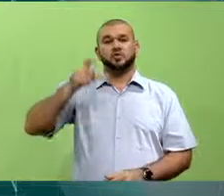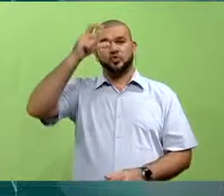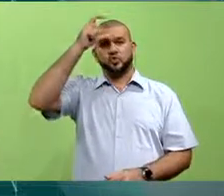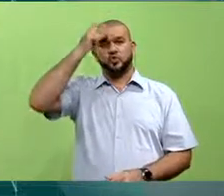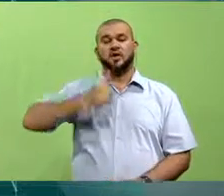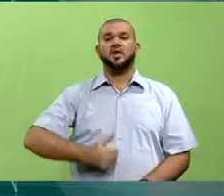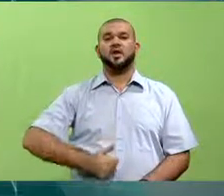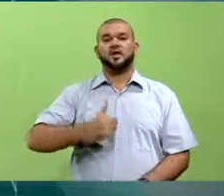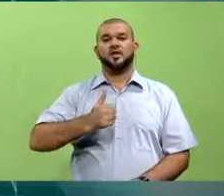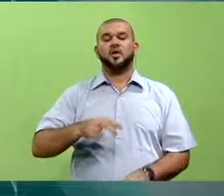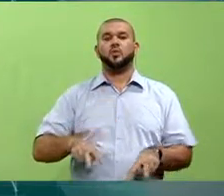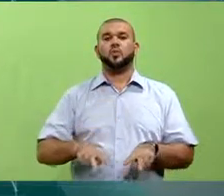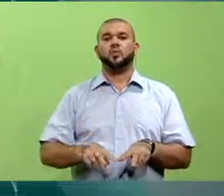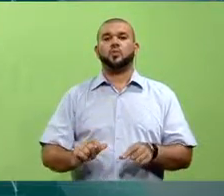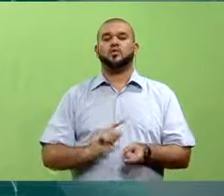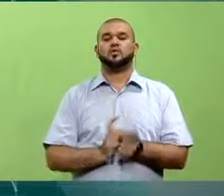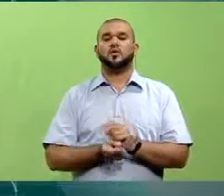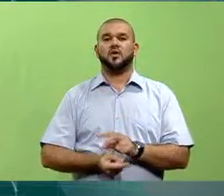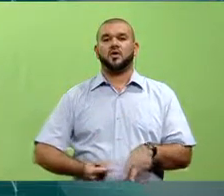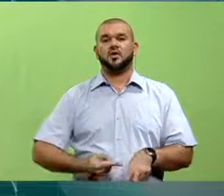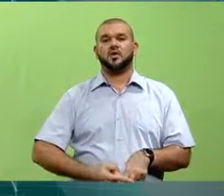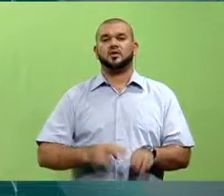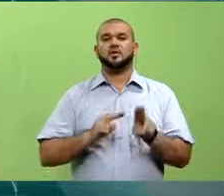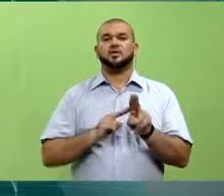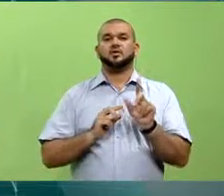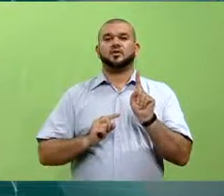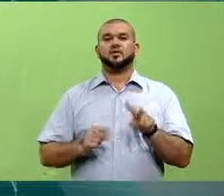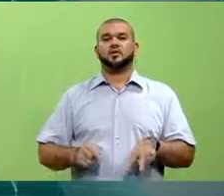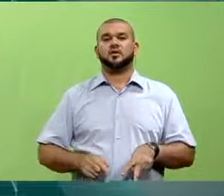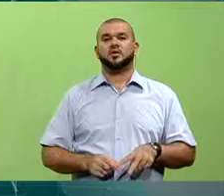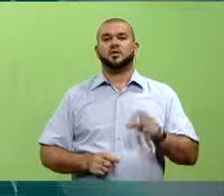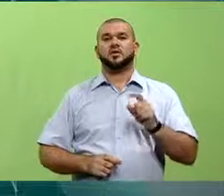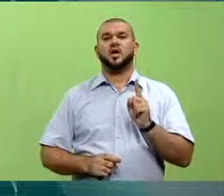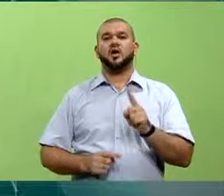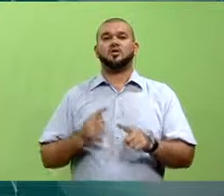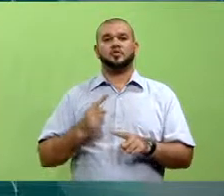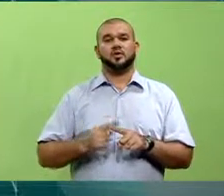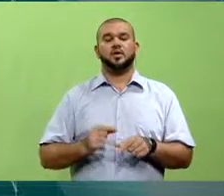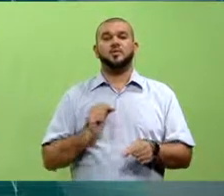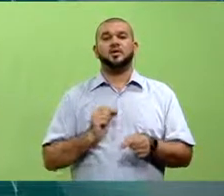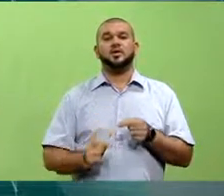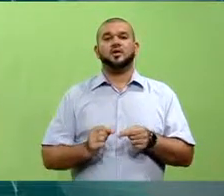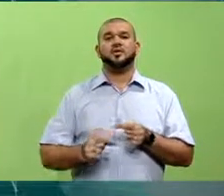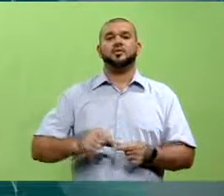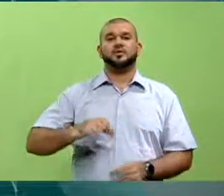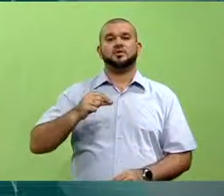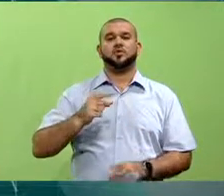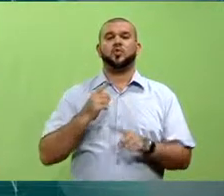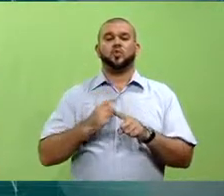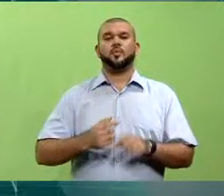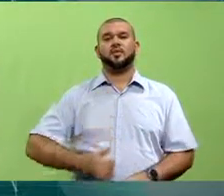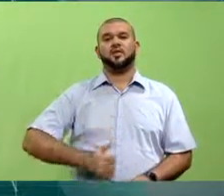Kıbrıslı Türk lider Mustafa Akıncı ile Kıbrıslı Rum lider Nikos Anastasiadis,